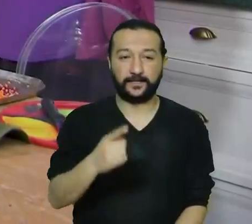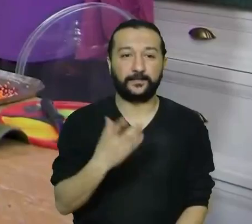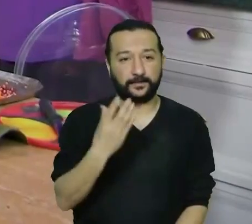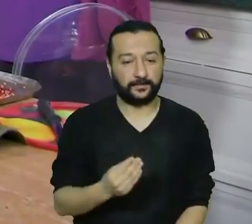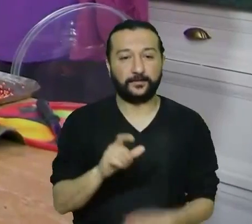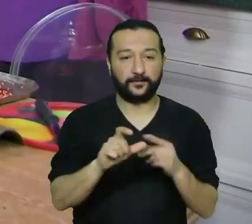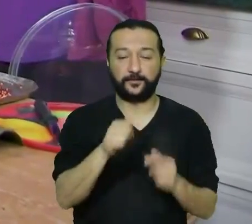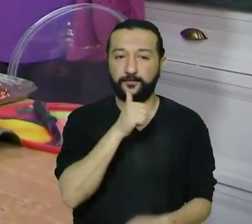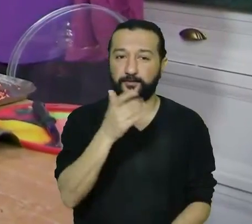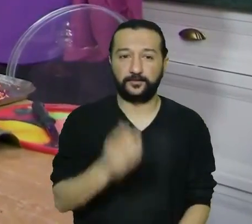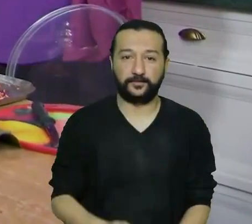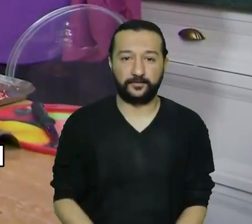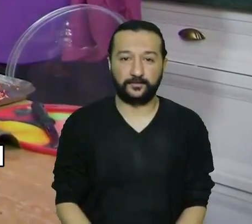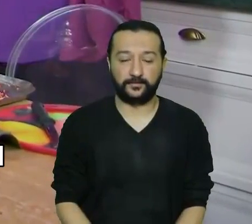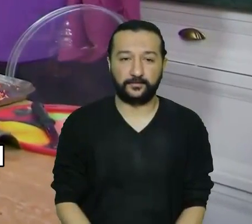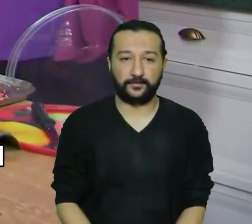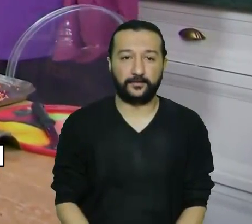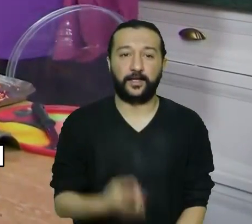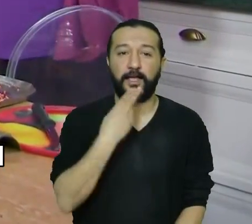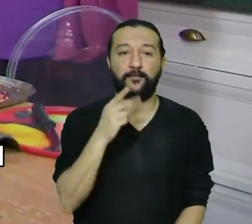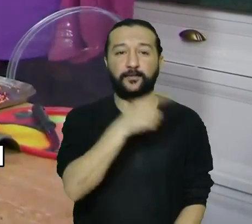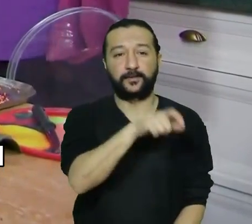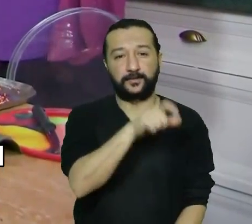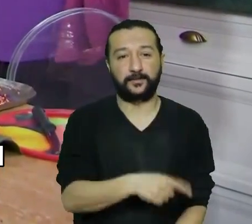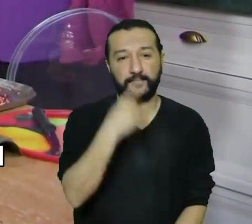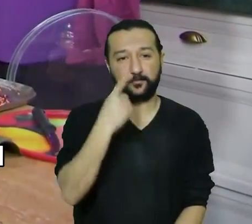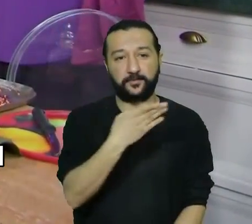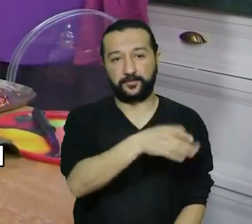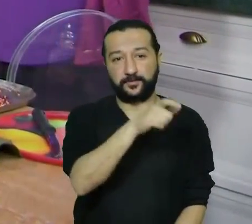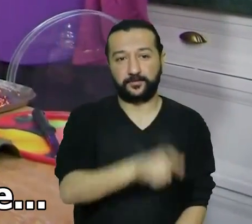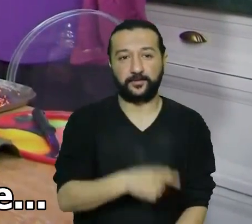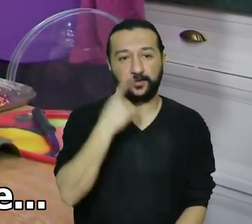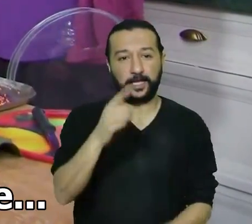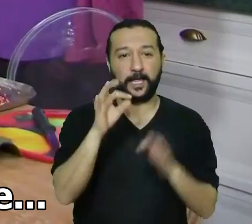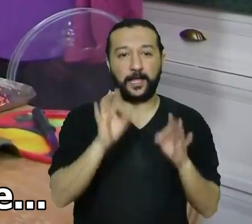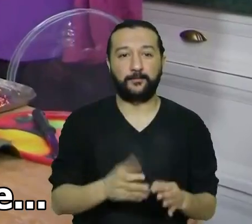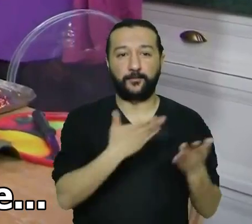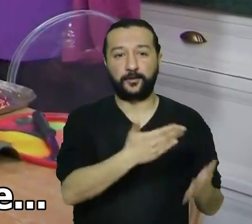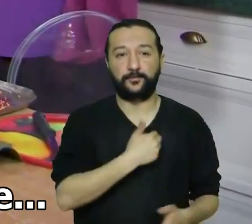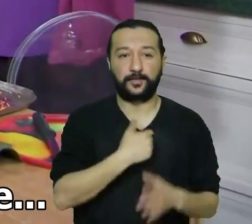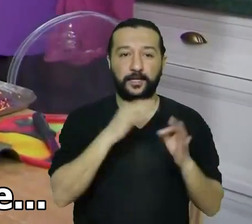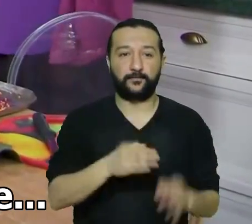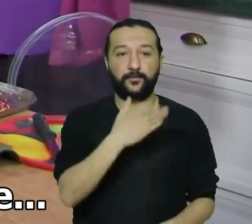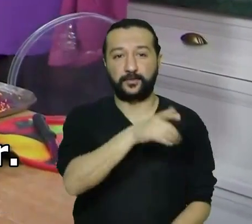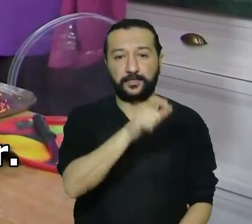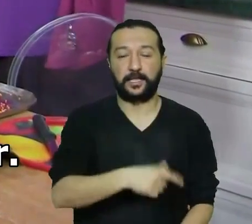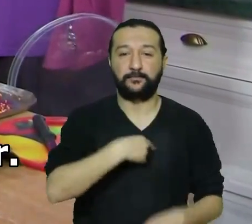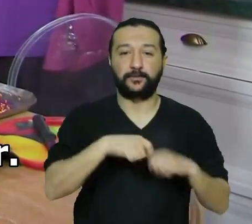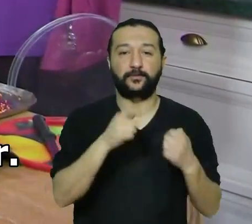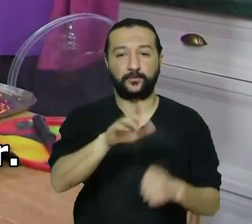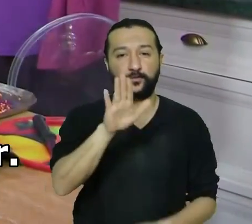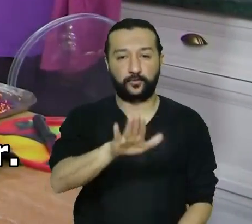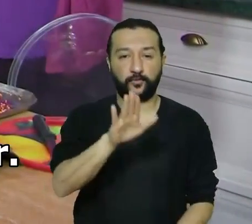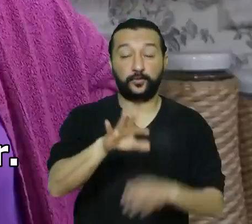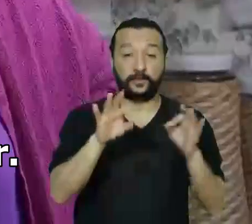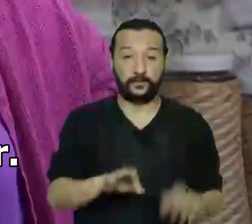Tamam Şükrü. Gitti Şükrü. Ya abla hareketleri, tavırları görüyorum değil mi? Hep böyle, hep beni böyle rencide... Tamam, dur dur